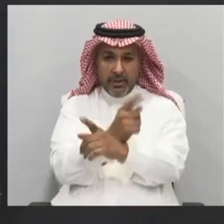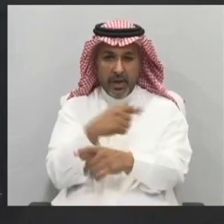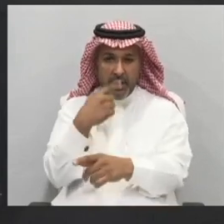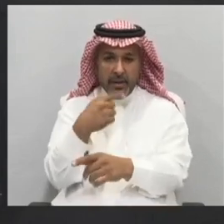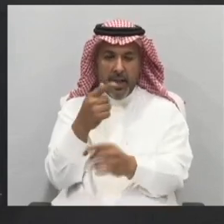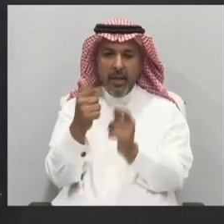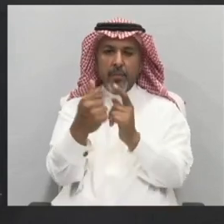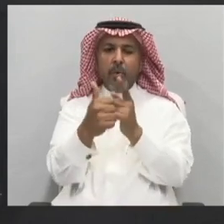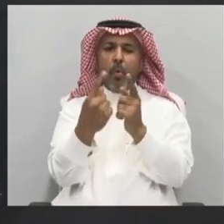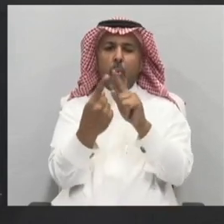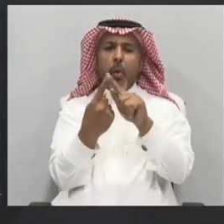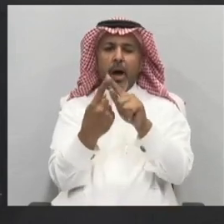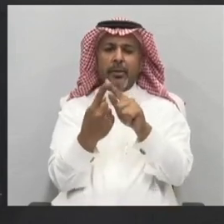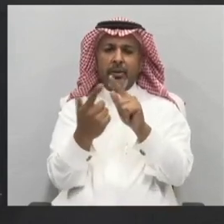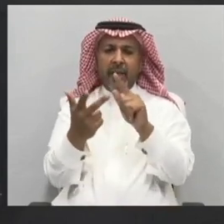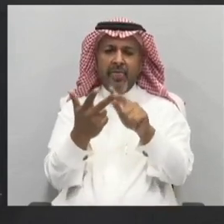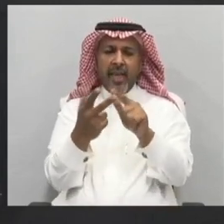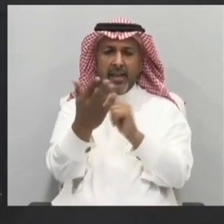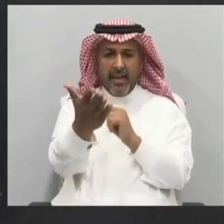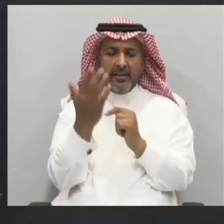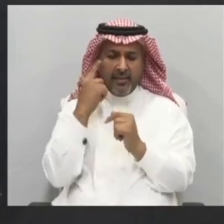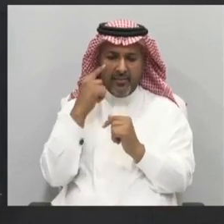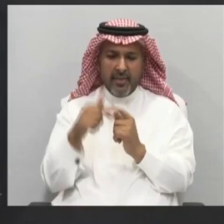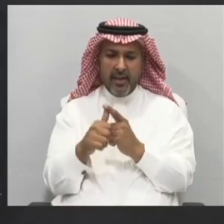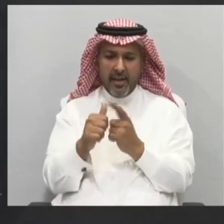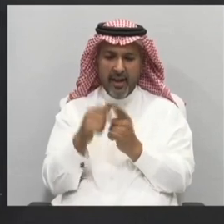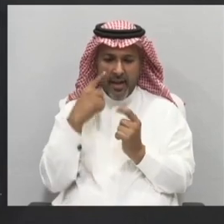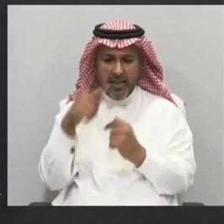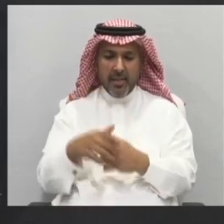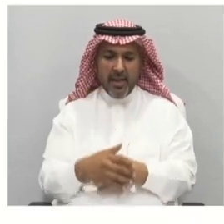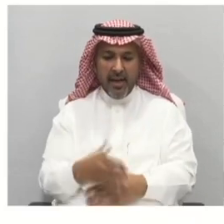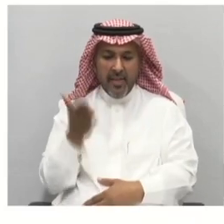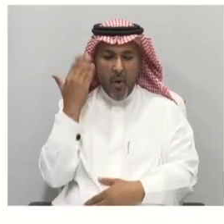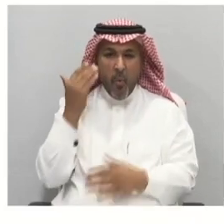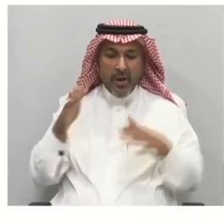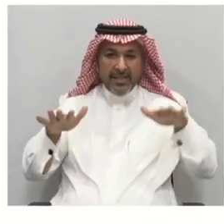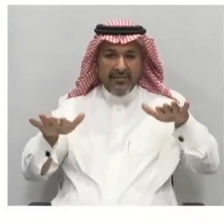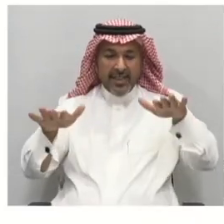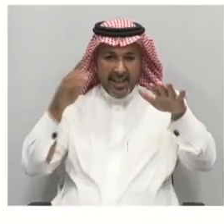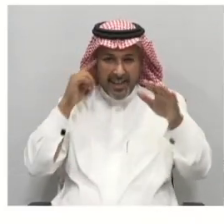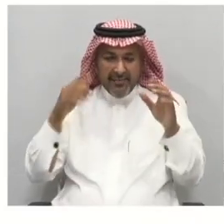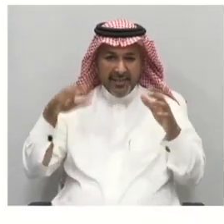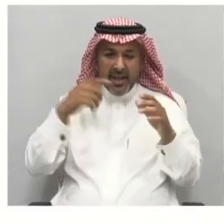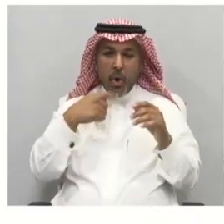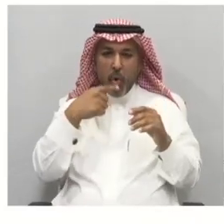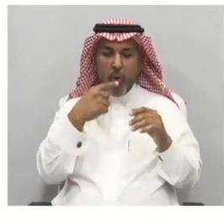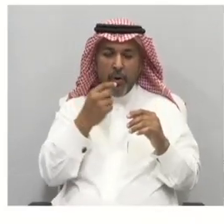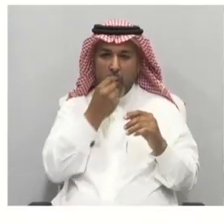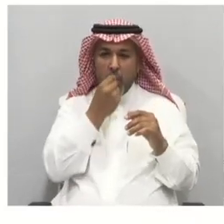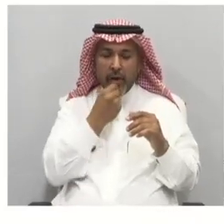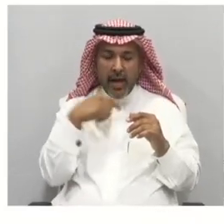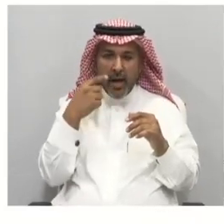بقيه الامثله في هذا الامر هذا المثال كما ترون انظروا الى هذه الايه العظيمه عن حال المشركين